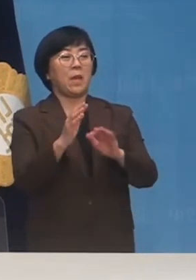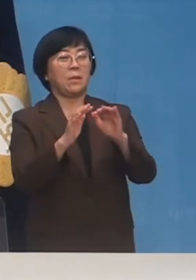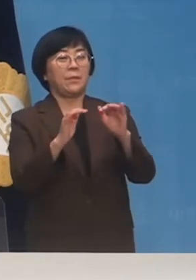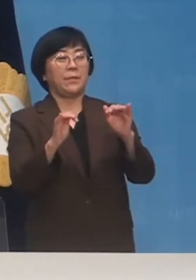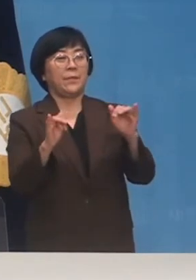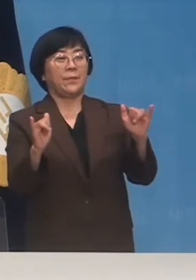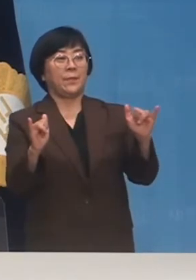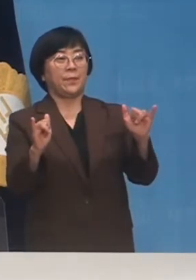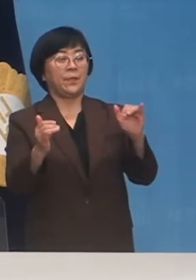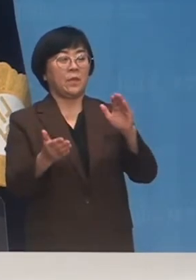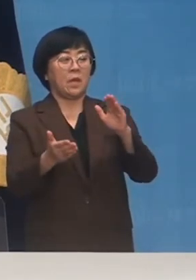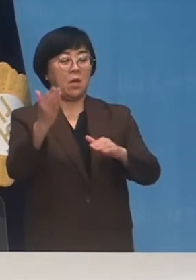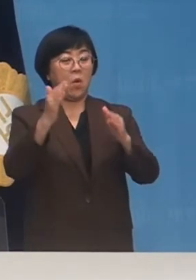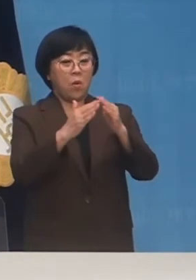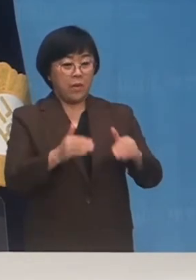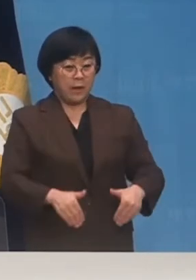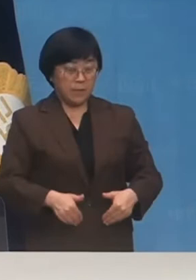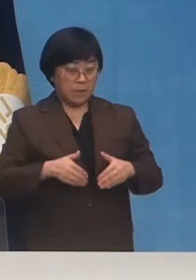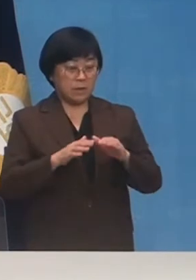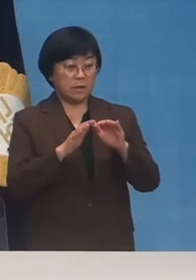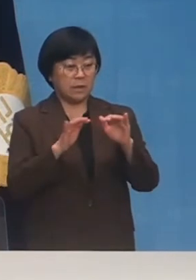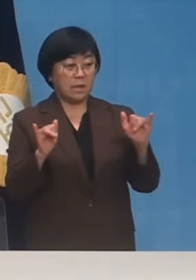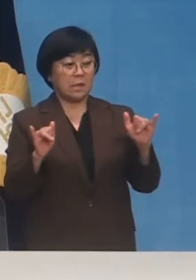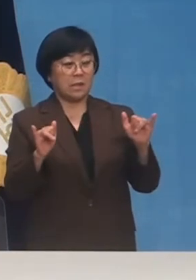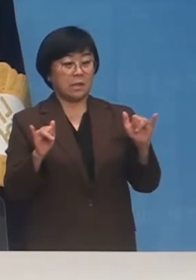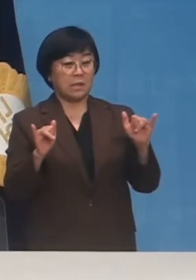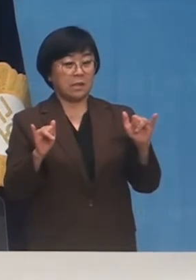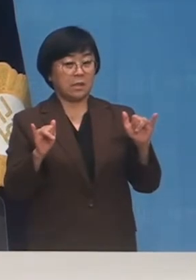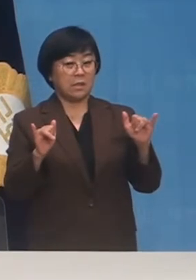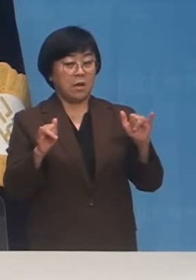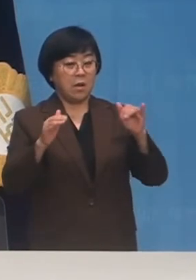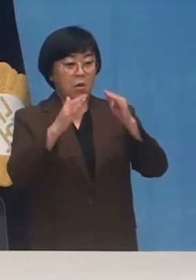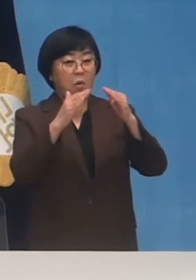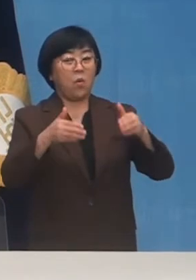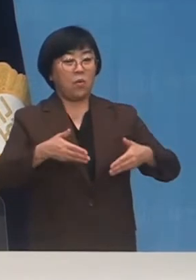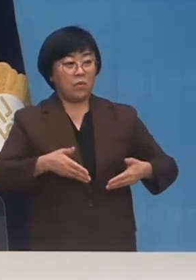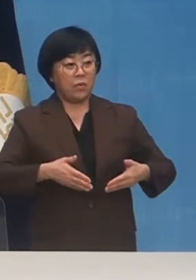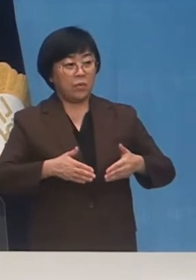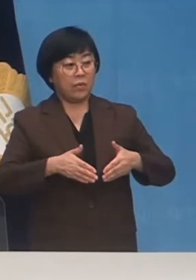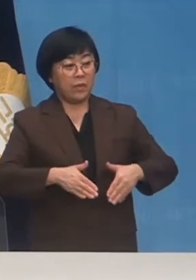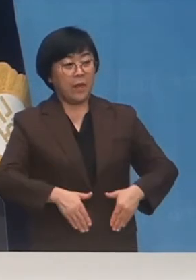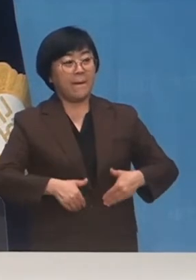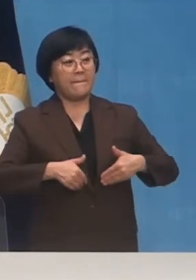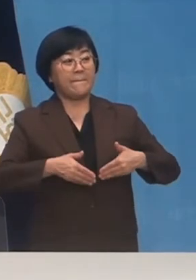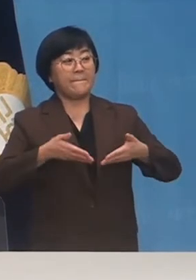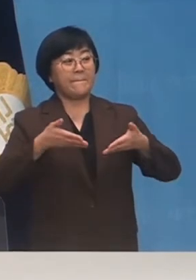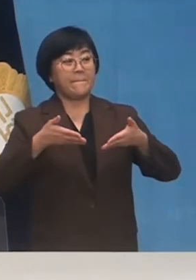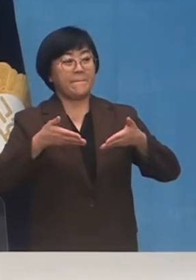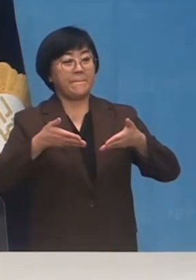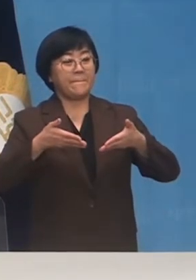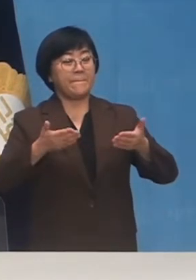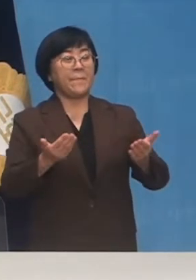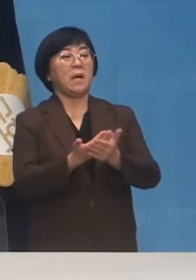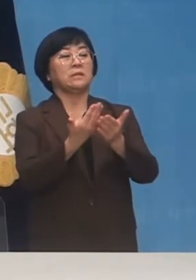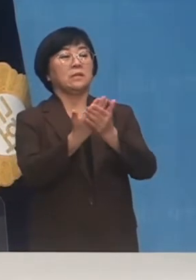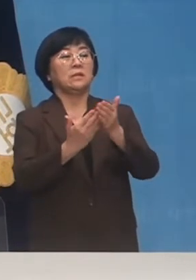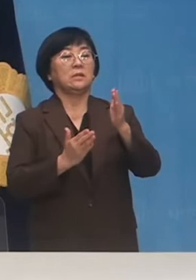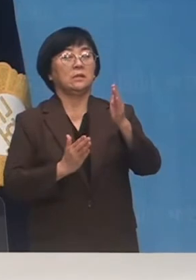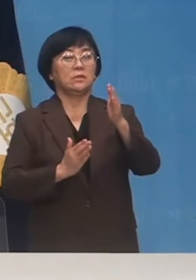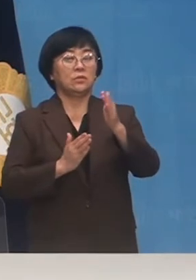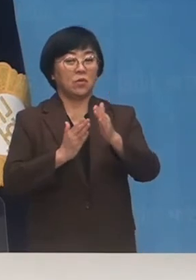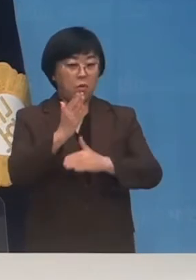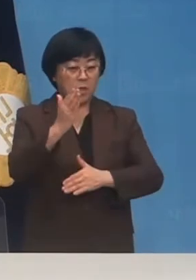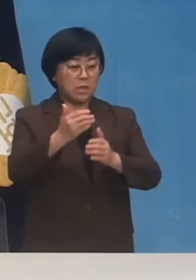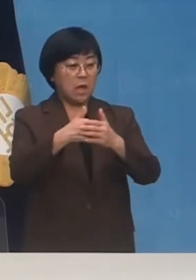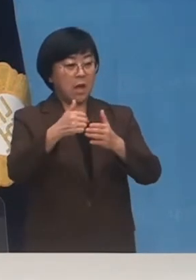1,300여 이상의 호남인들은 호남 발전을 넘어 선진강국 대한민국을